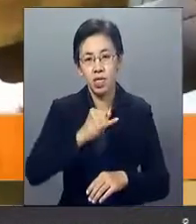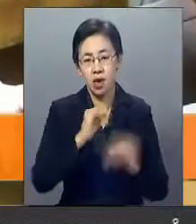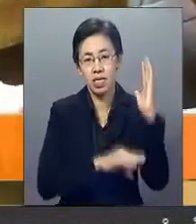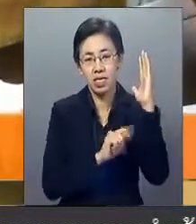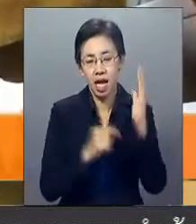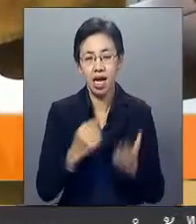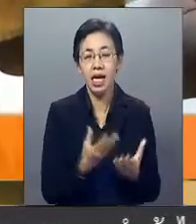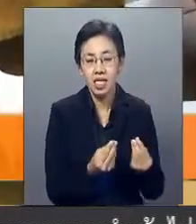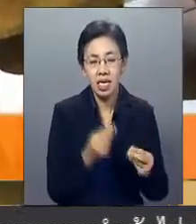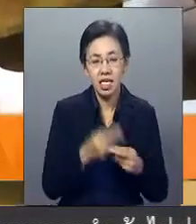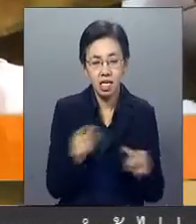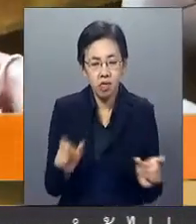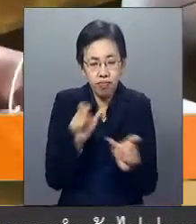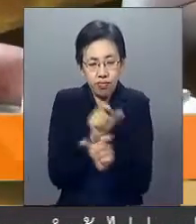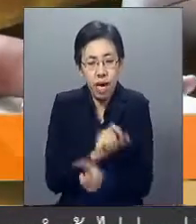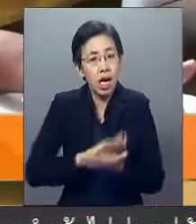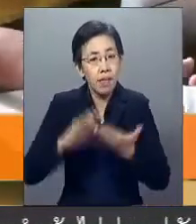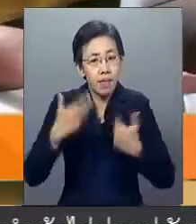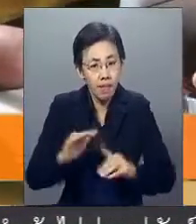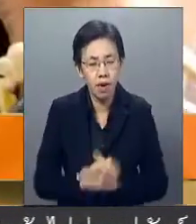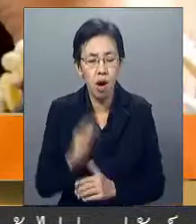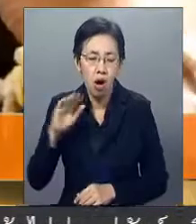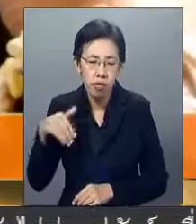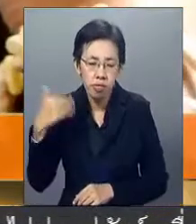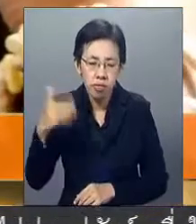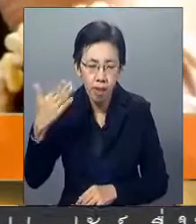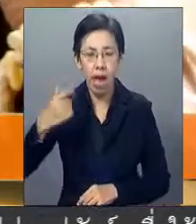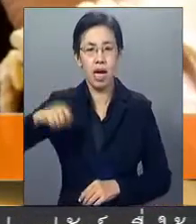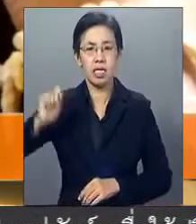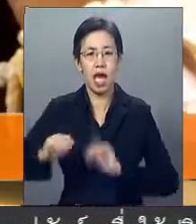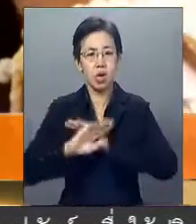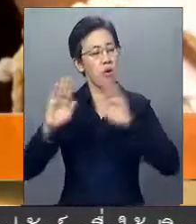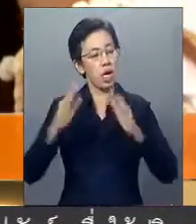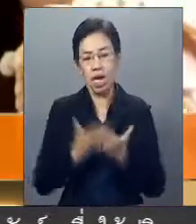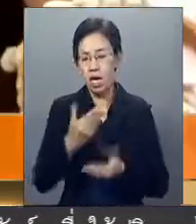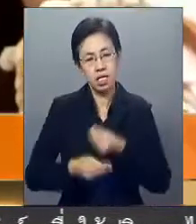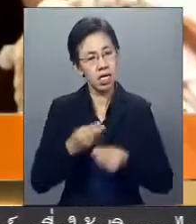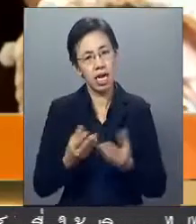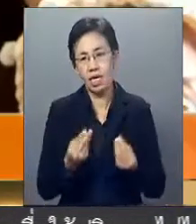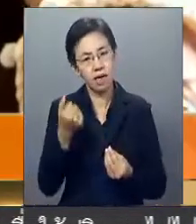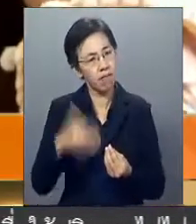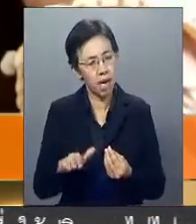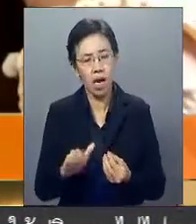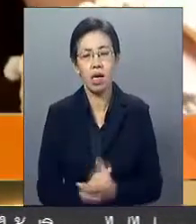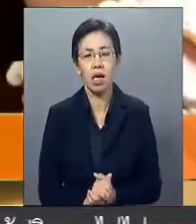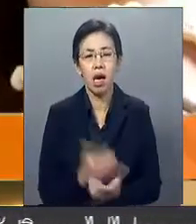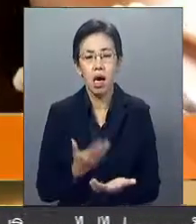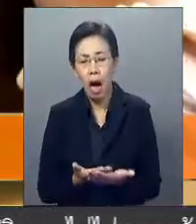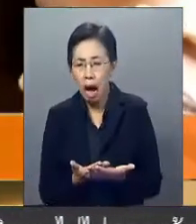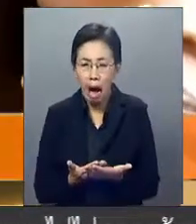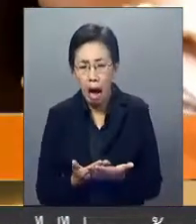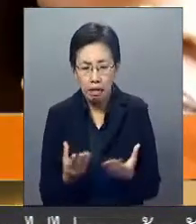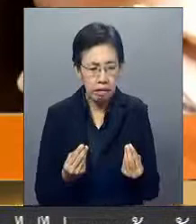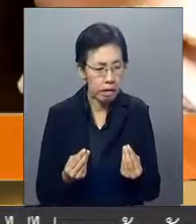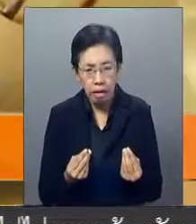โอนที่ดินเป็นที่เรียบร้อยแล้วต่อมาศาลมีคำสั่งเพิกถอนการซื้อขายที่ดินแปลงดังกล่าวทำให้ต้องเสียสิทธิ์ในการครอบคร